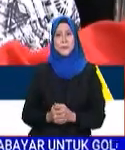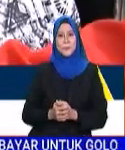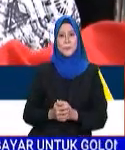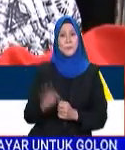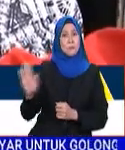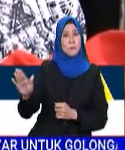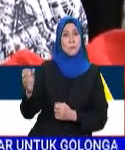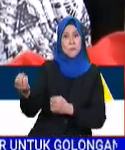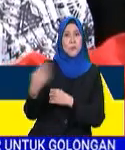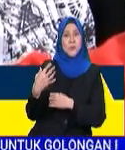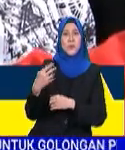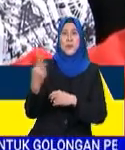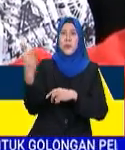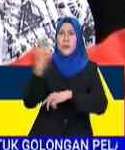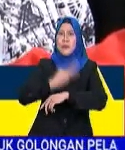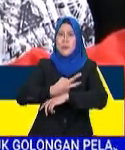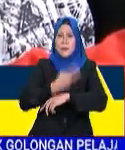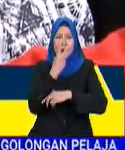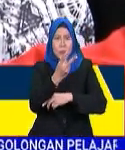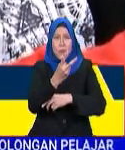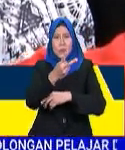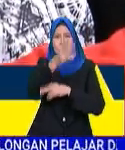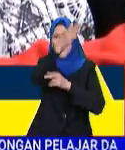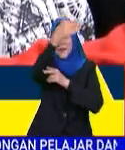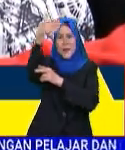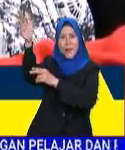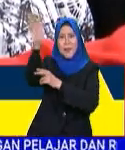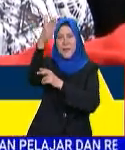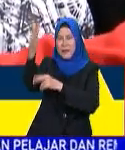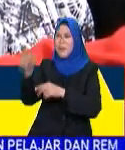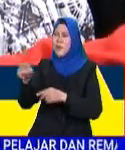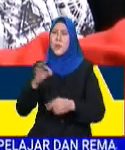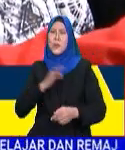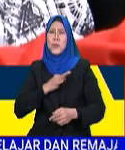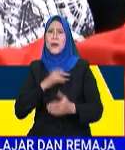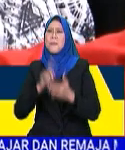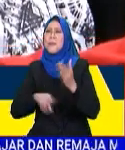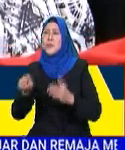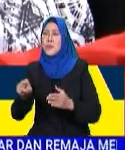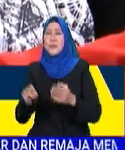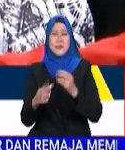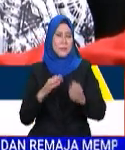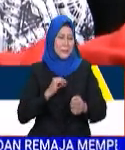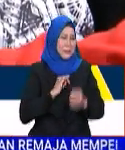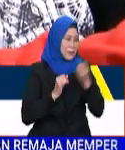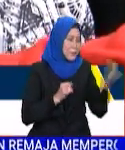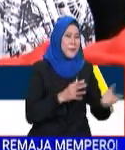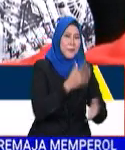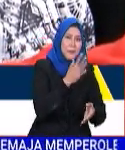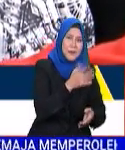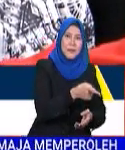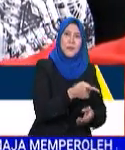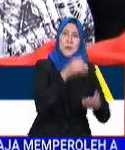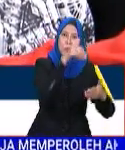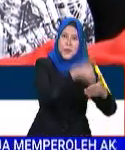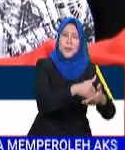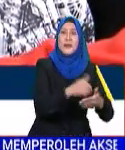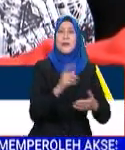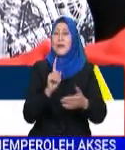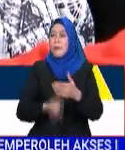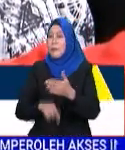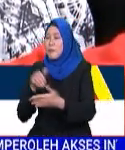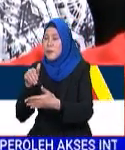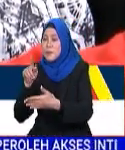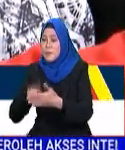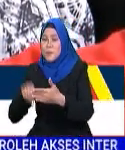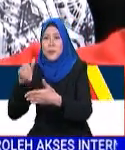itu kan, dia tanya pasal dia tengok bendera kat depan tu, tu ada apa nak mengundi, mak cik cakap. Habis hari apa nak mengundi, dia